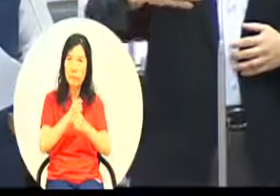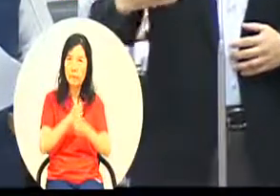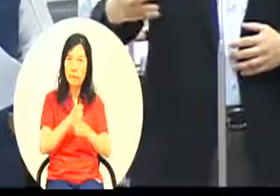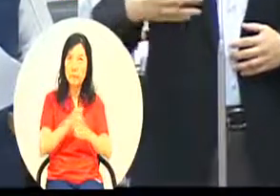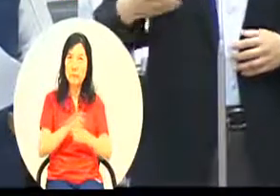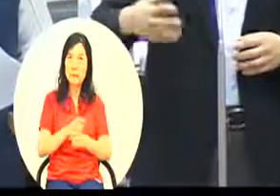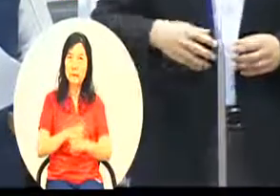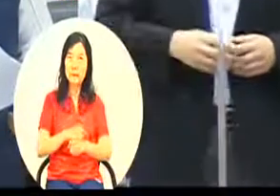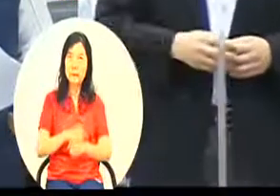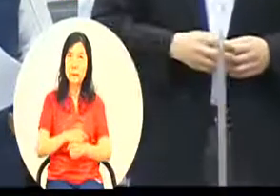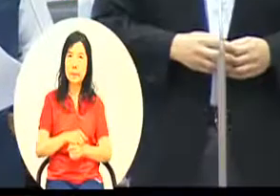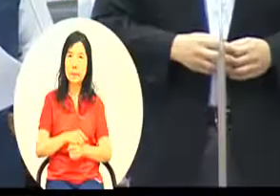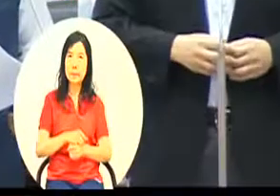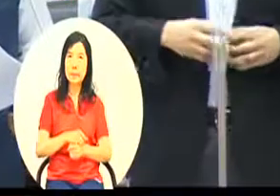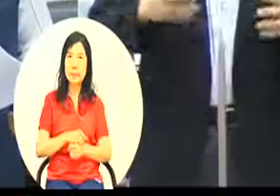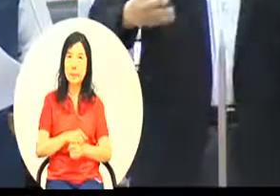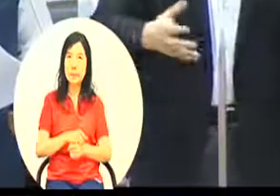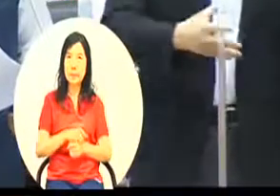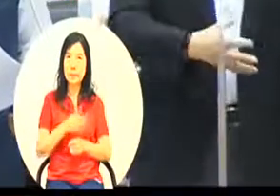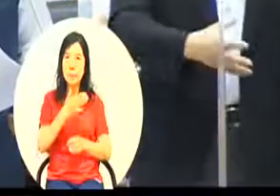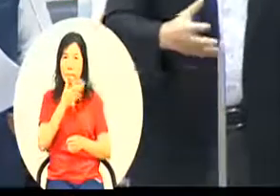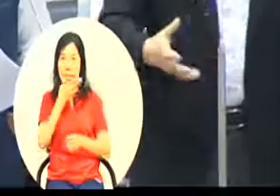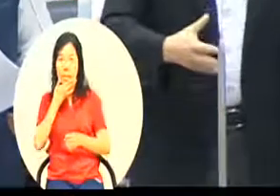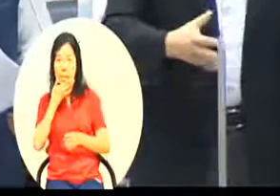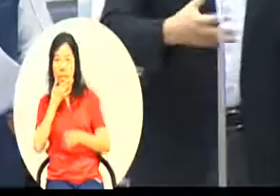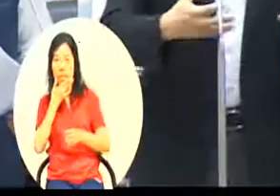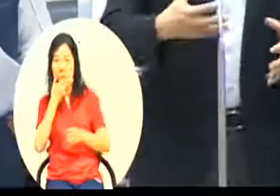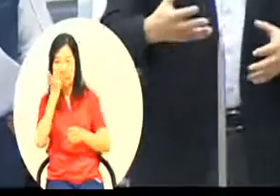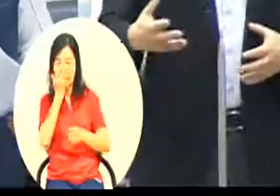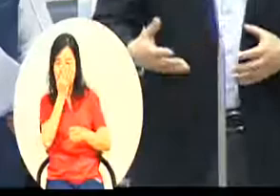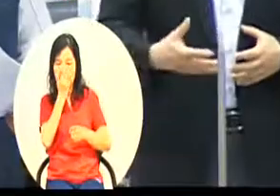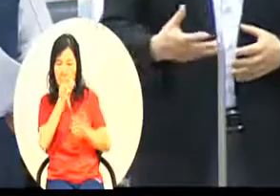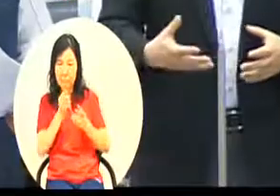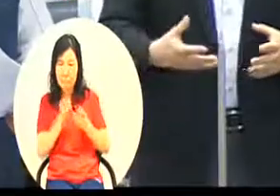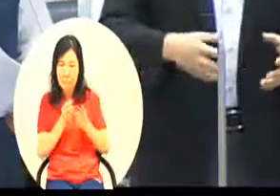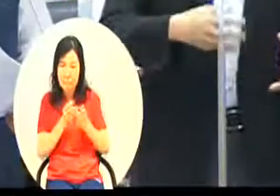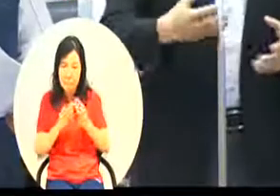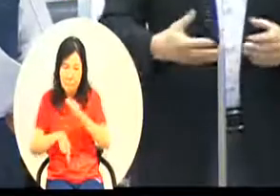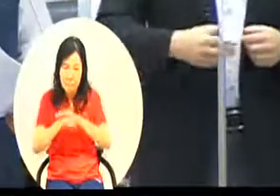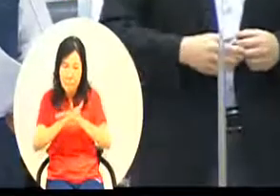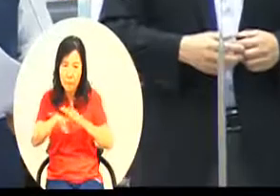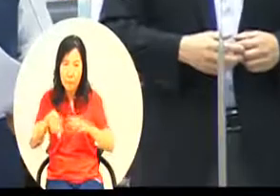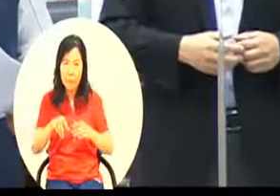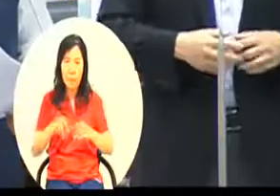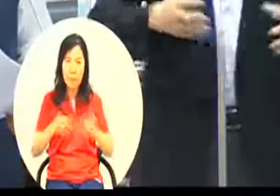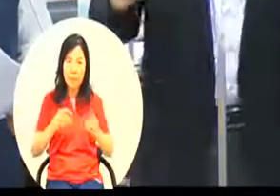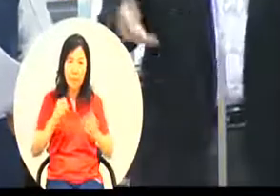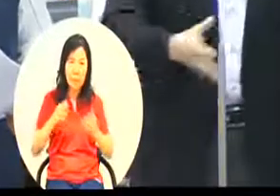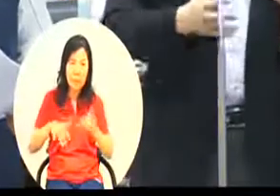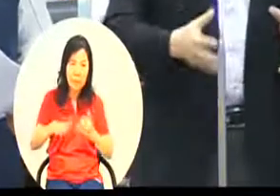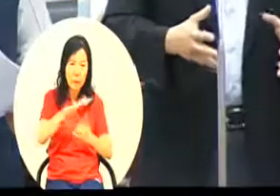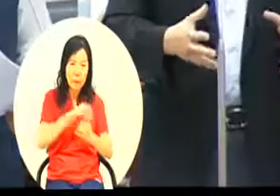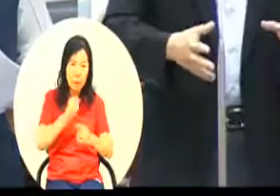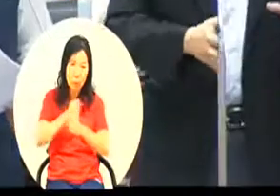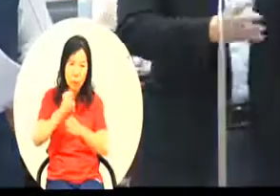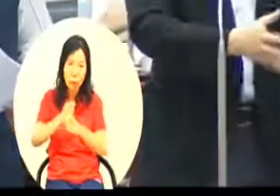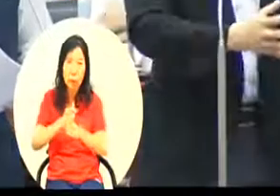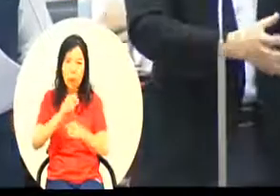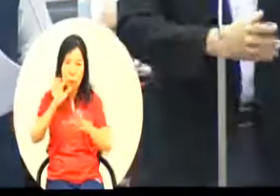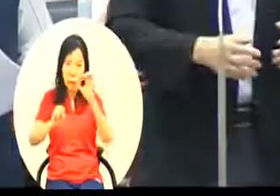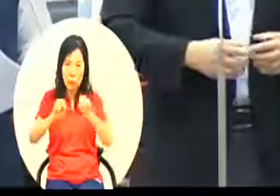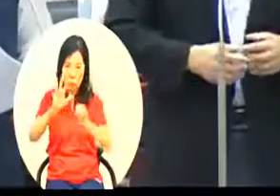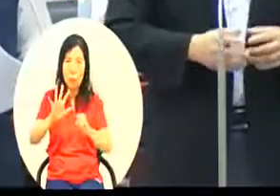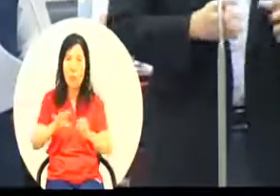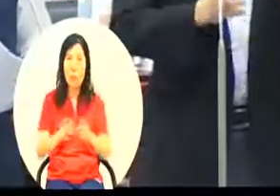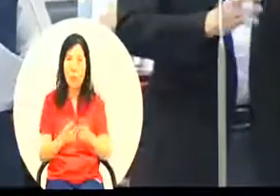些那个走私的，或是我们自己在本岛里面有在制造的，我们都有查获，这个